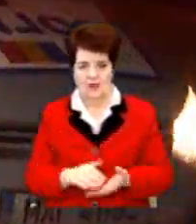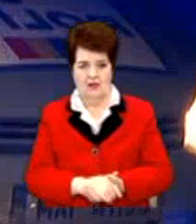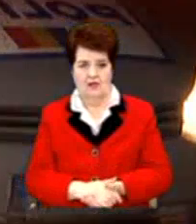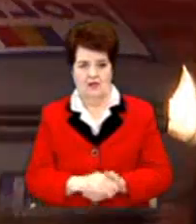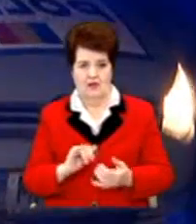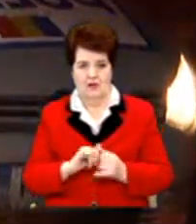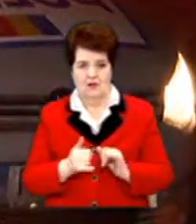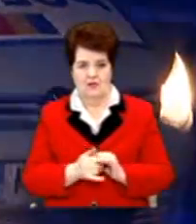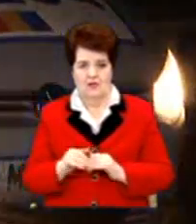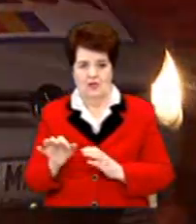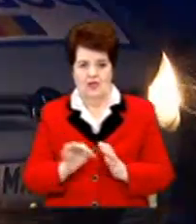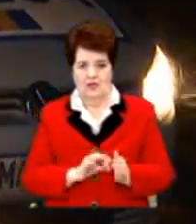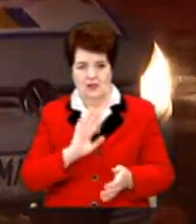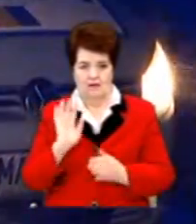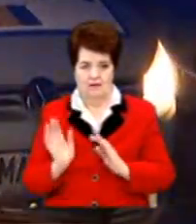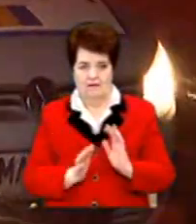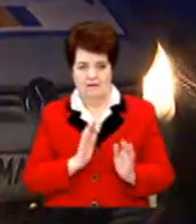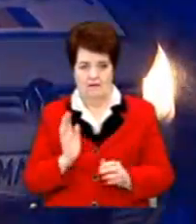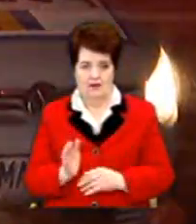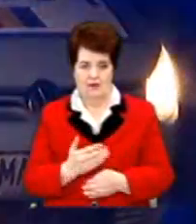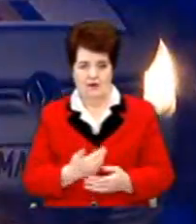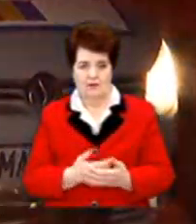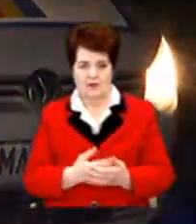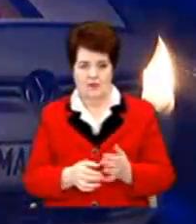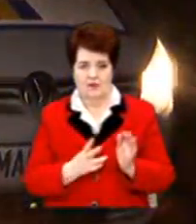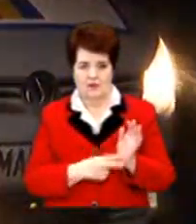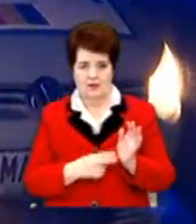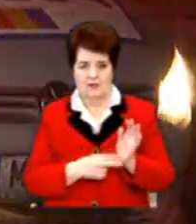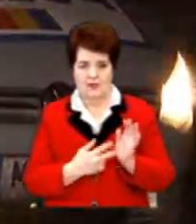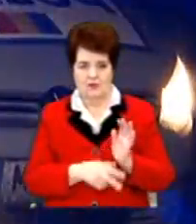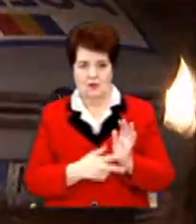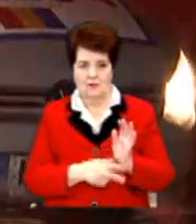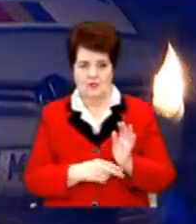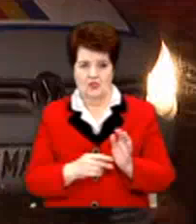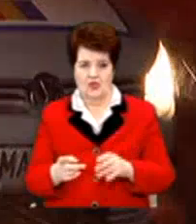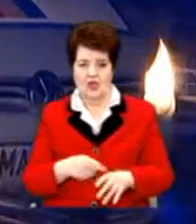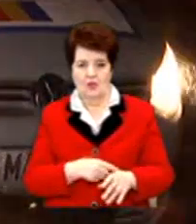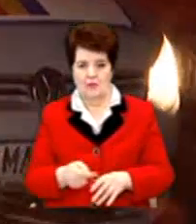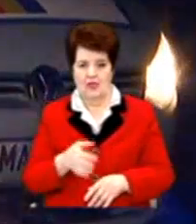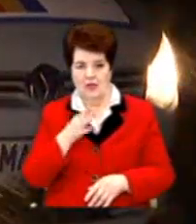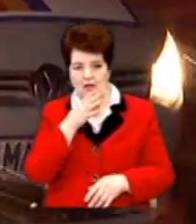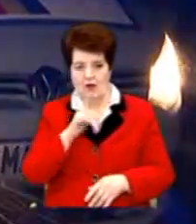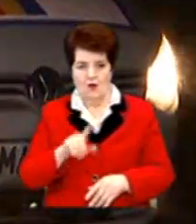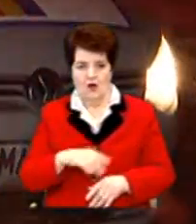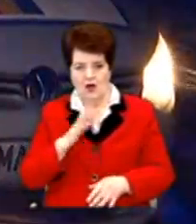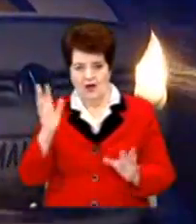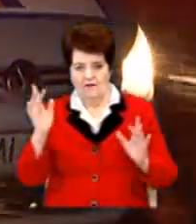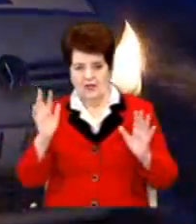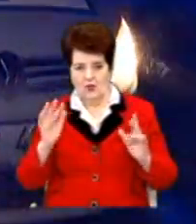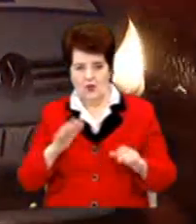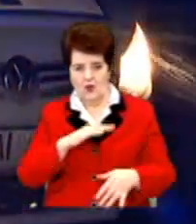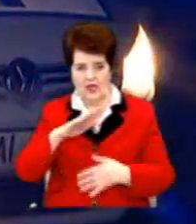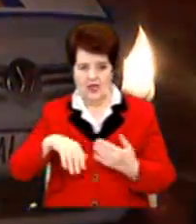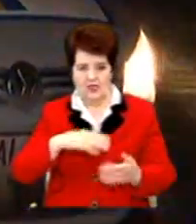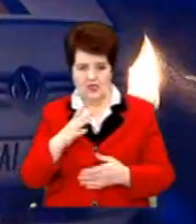Sunt condiții extreme, vântul bate cu aproximativ 70-80 de kilometri la oră, viscolește și gheața pur